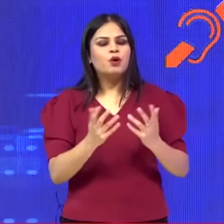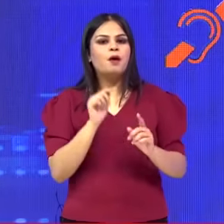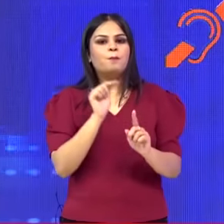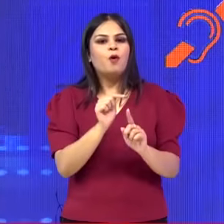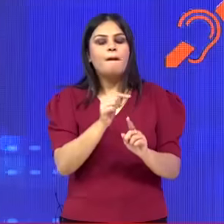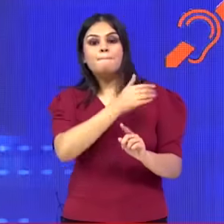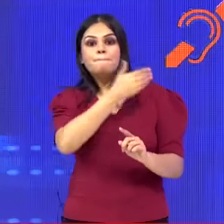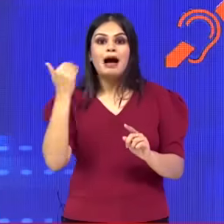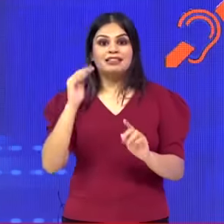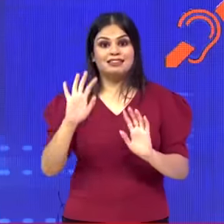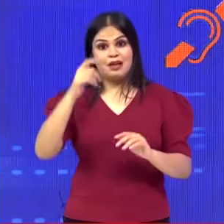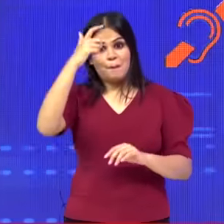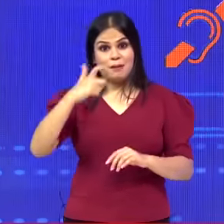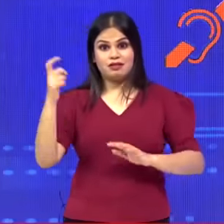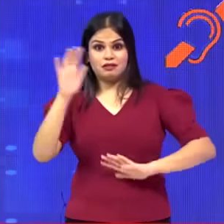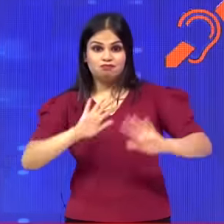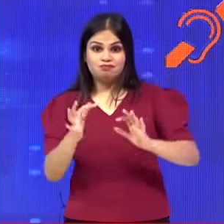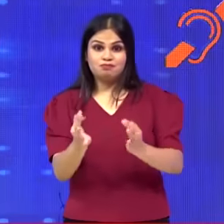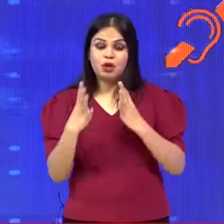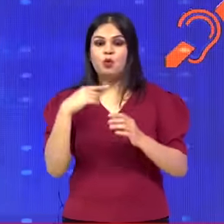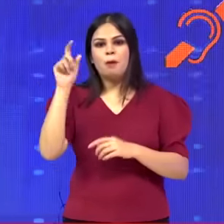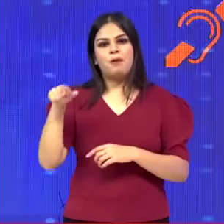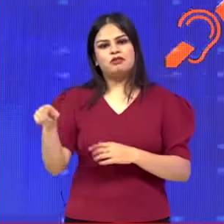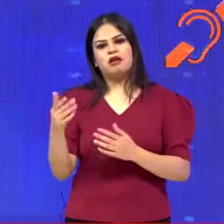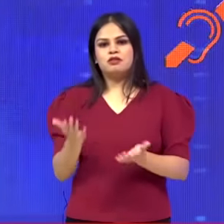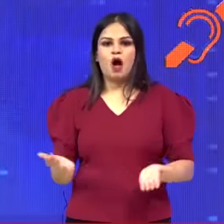द बेस्ट परफॉर्मर्स इन द इंडस्ट्री इज शाहरुख